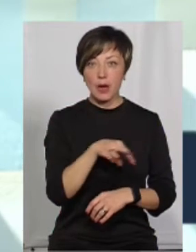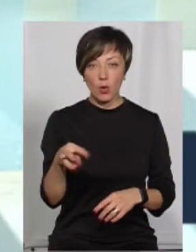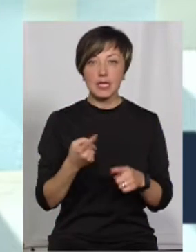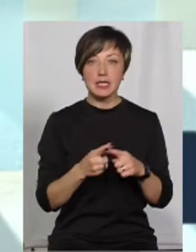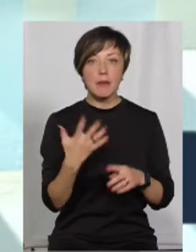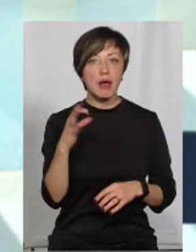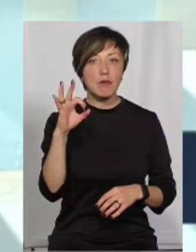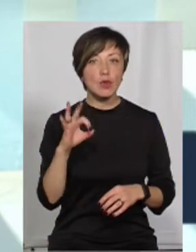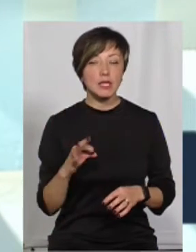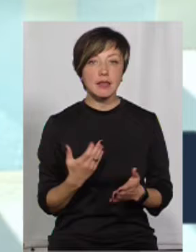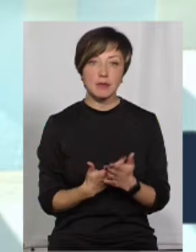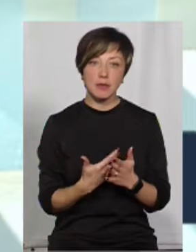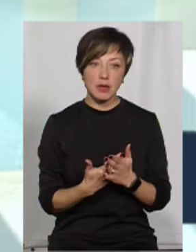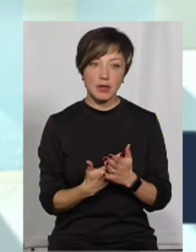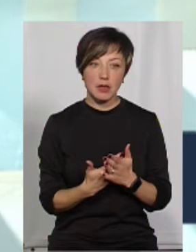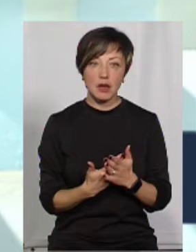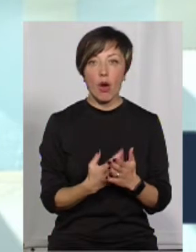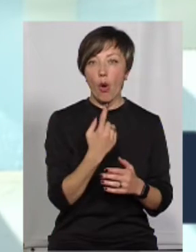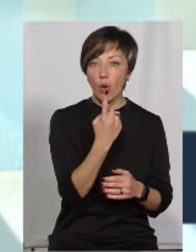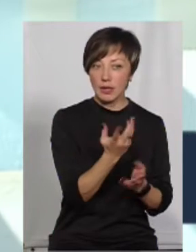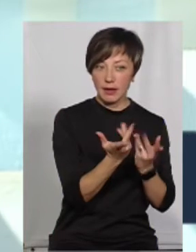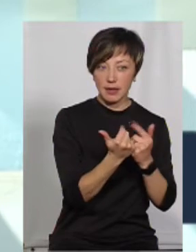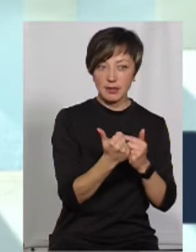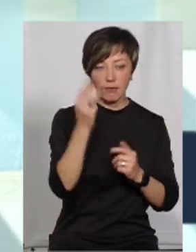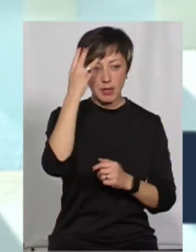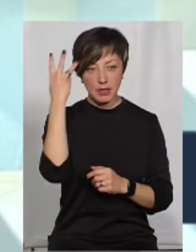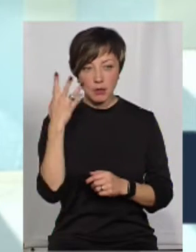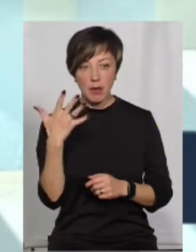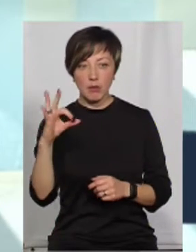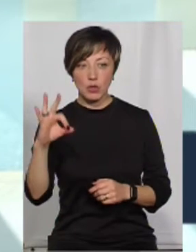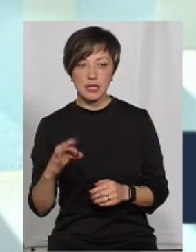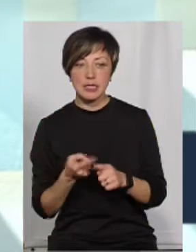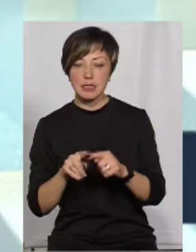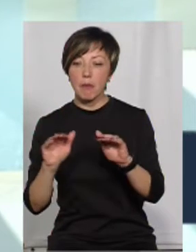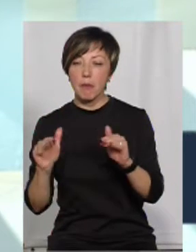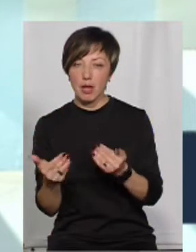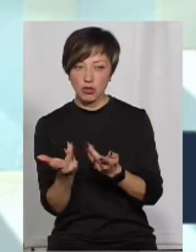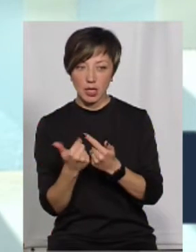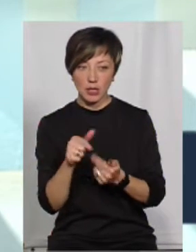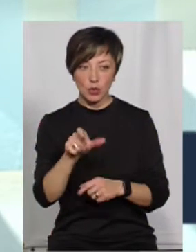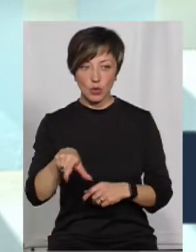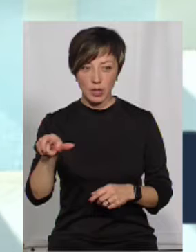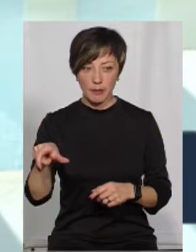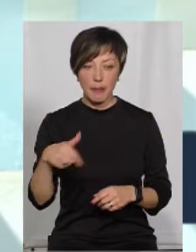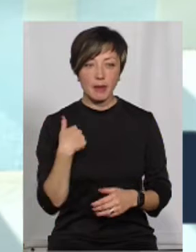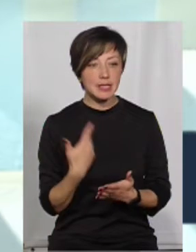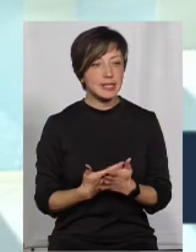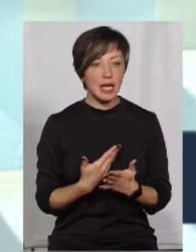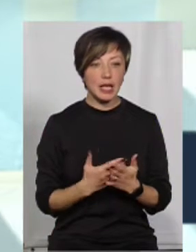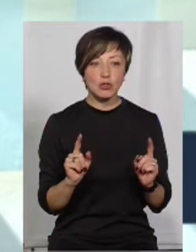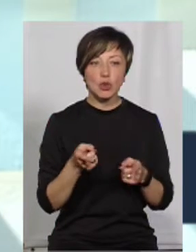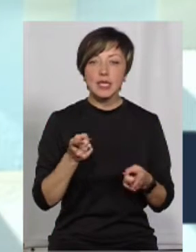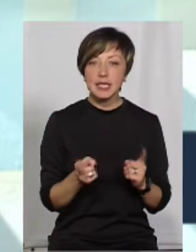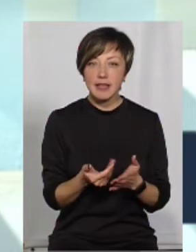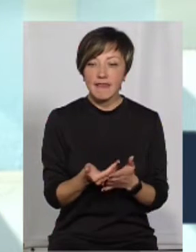то це 5% – це буде одна кількість людей. В Хмельницькому 5% – це менша кількість людей. От, мені здається, що